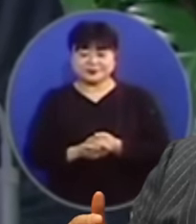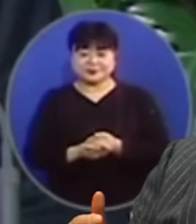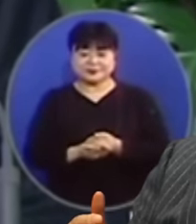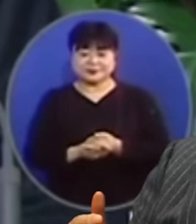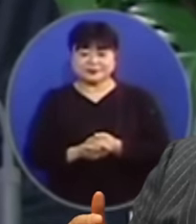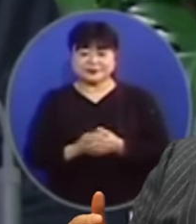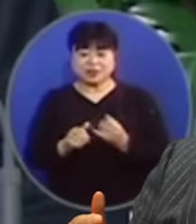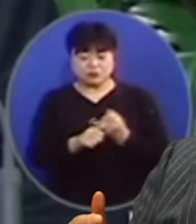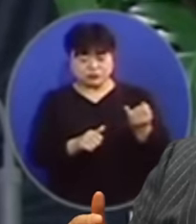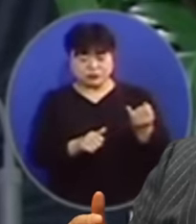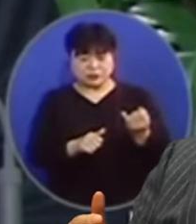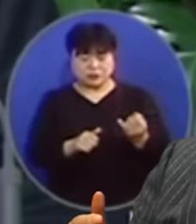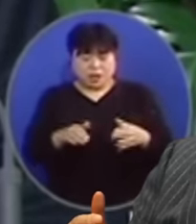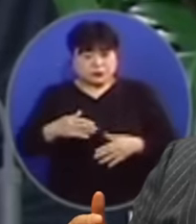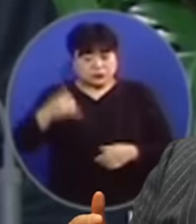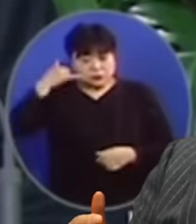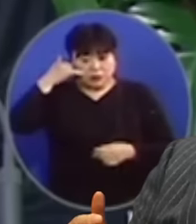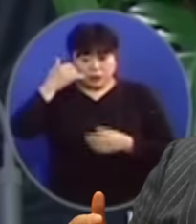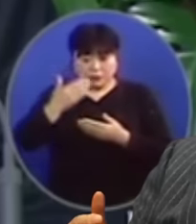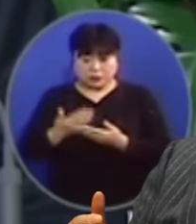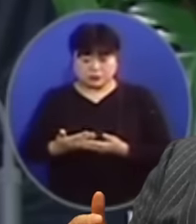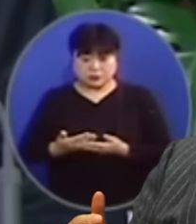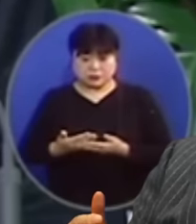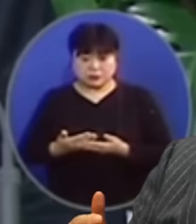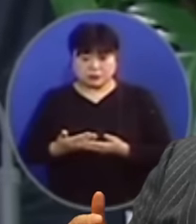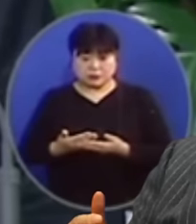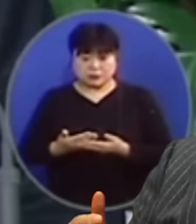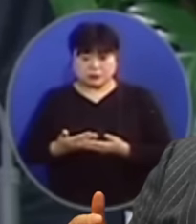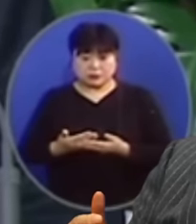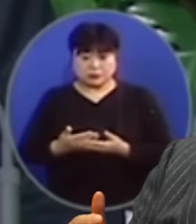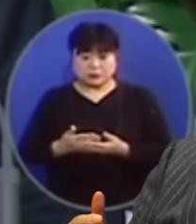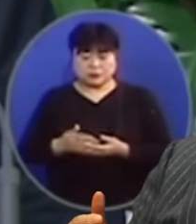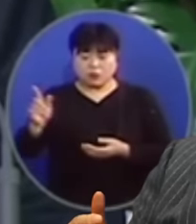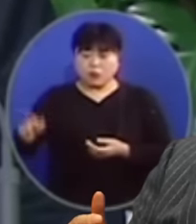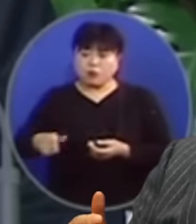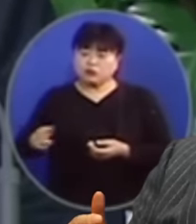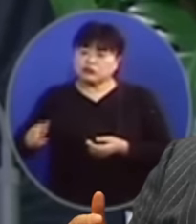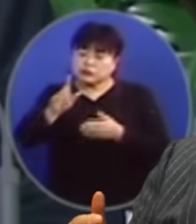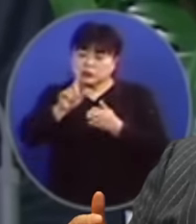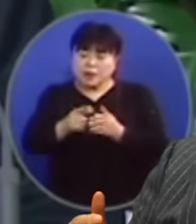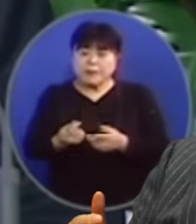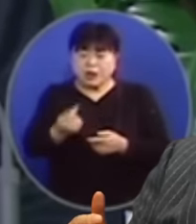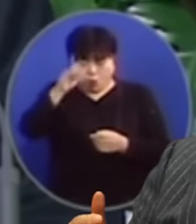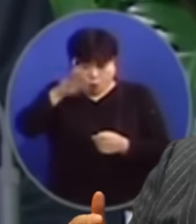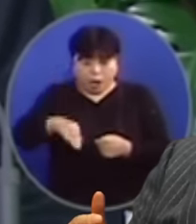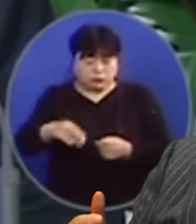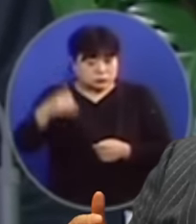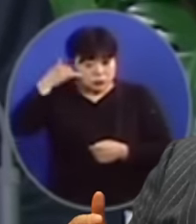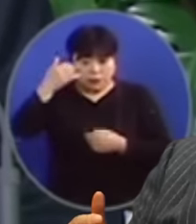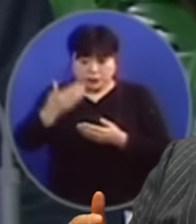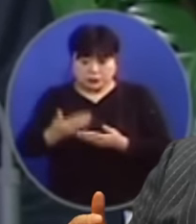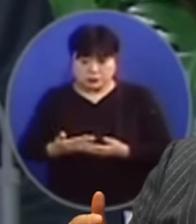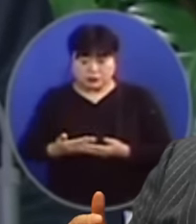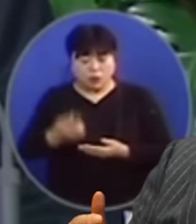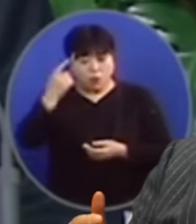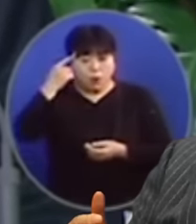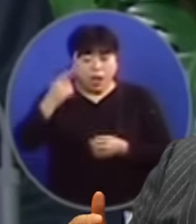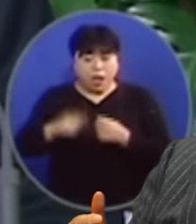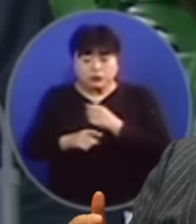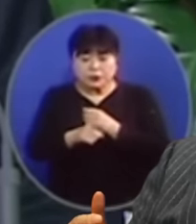우리 집사람이 급한 전화가 왔어요. 오후인데 빨리 오라고. 왜